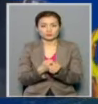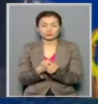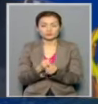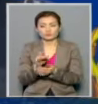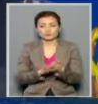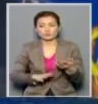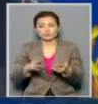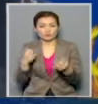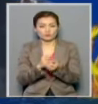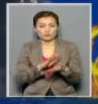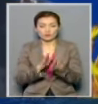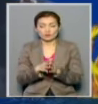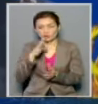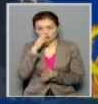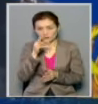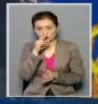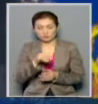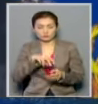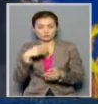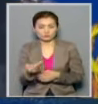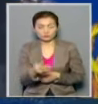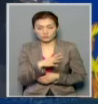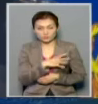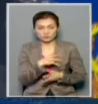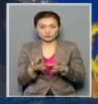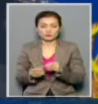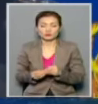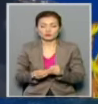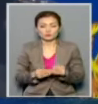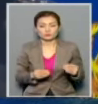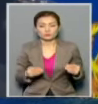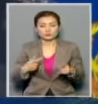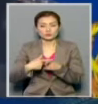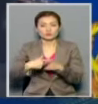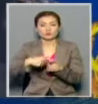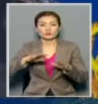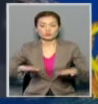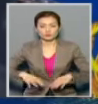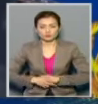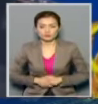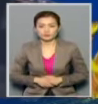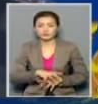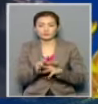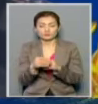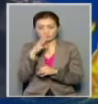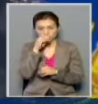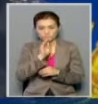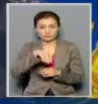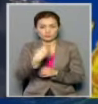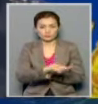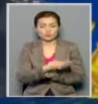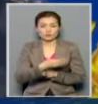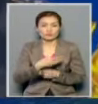дороги и создал аварийную ситуацию для автомобиля «Газель», который двигался по главной дороге. В результате «Газель»